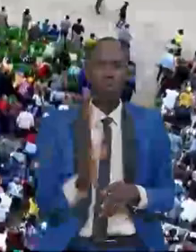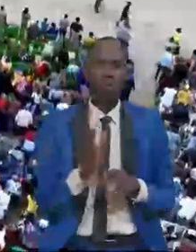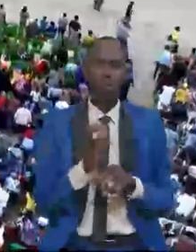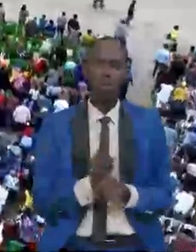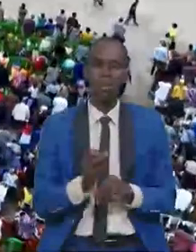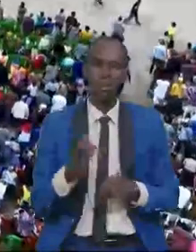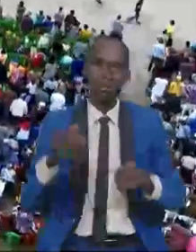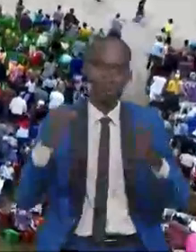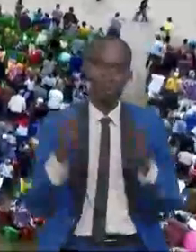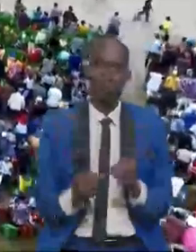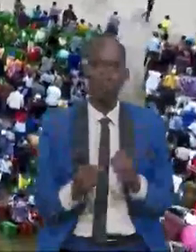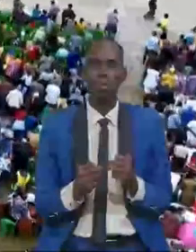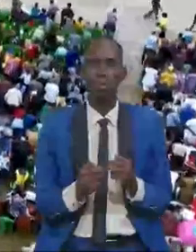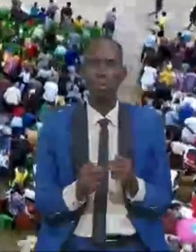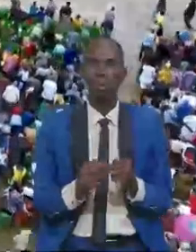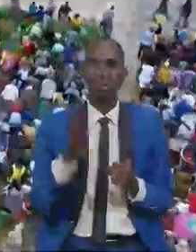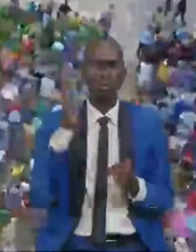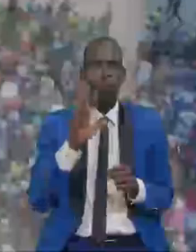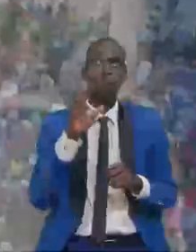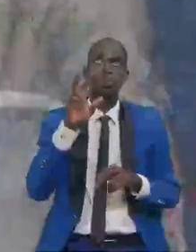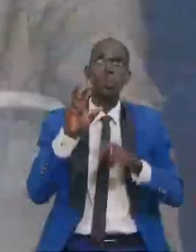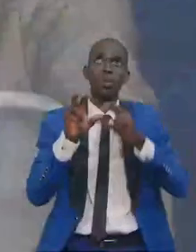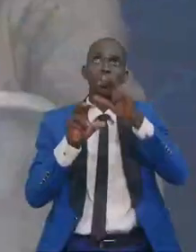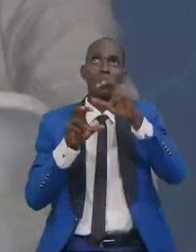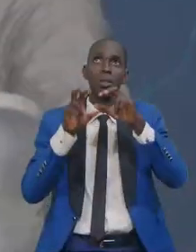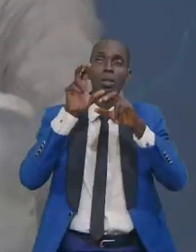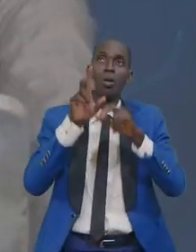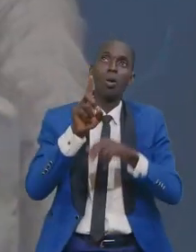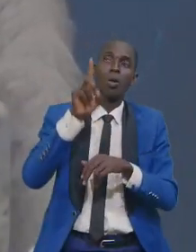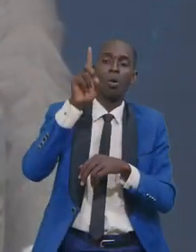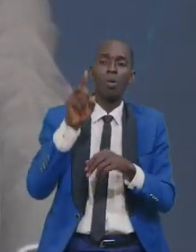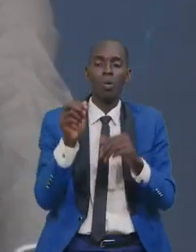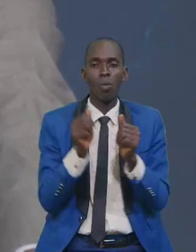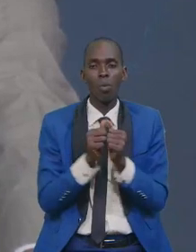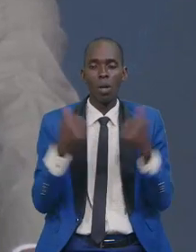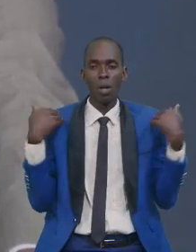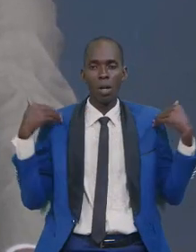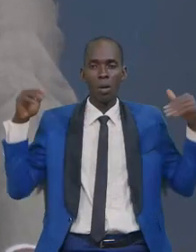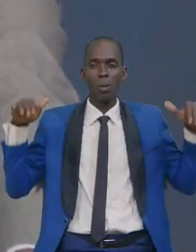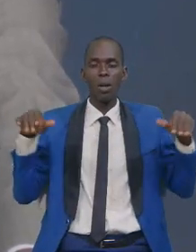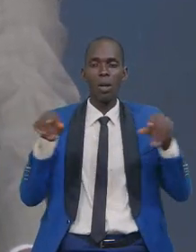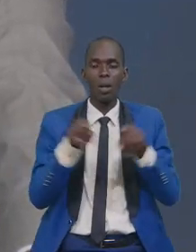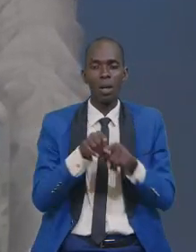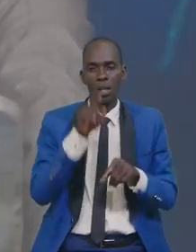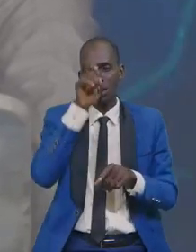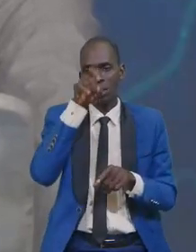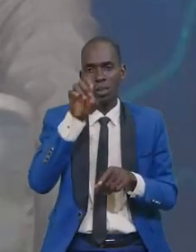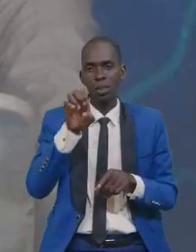renouvellent leur force. Ils prennent leur vol comme des